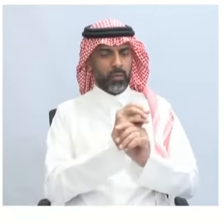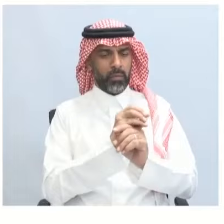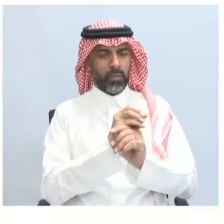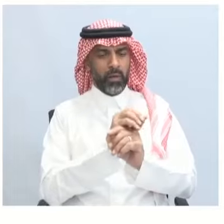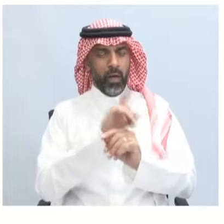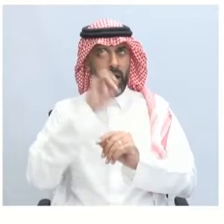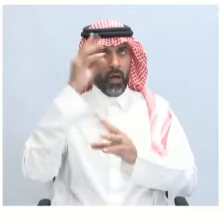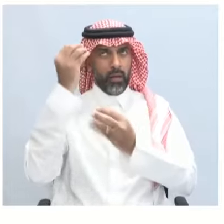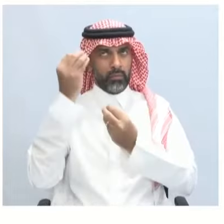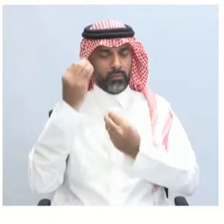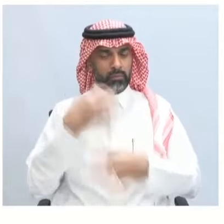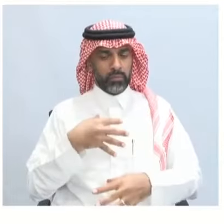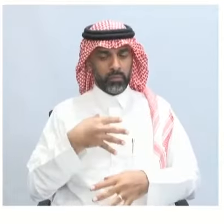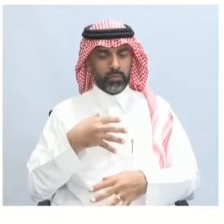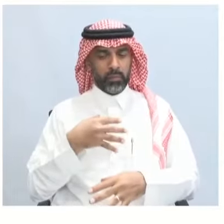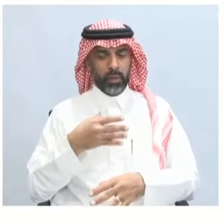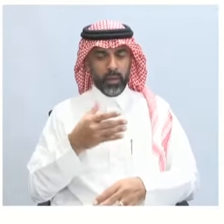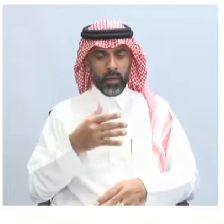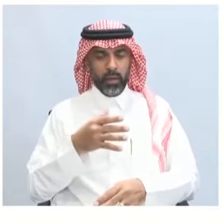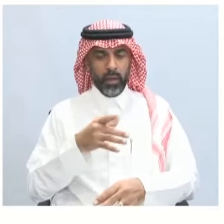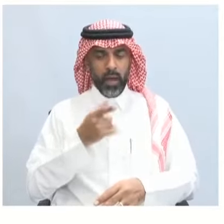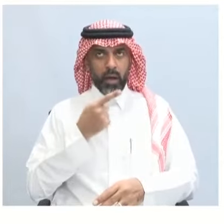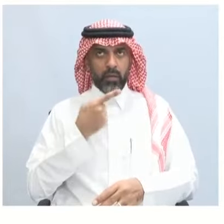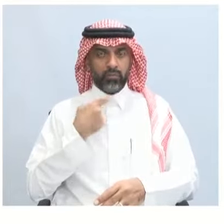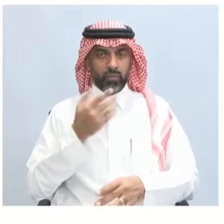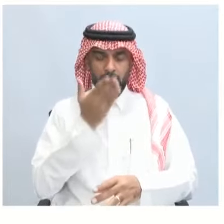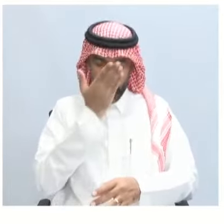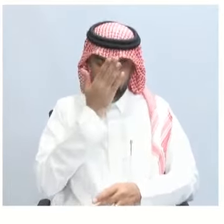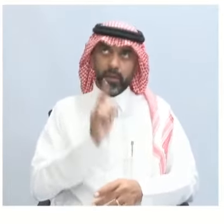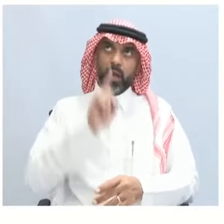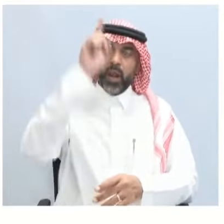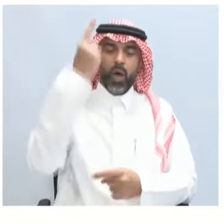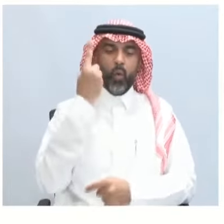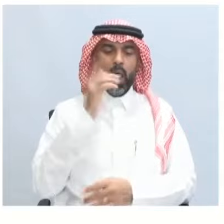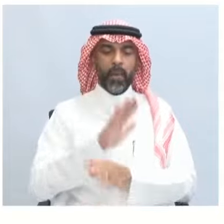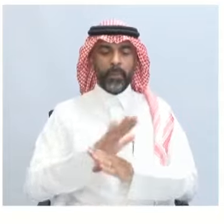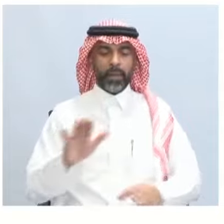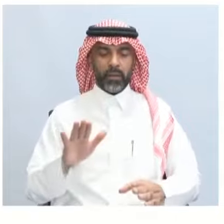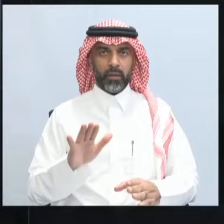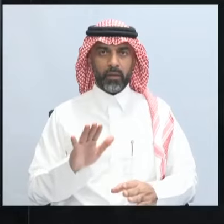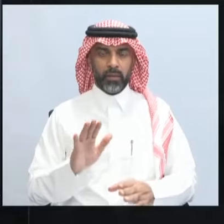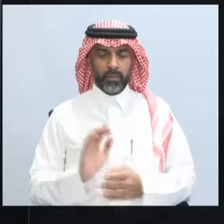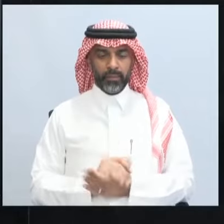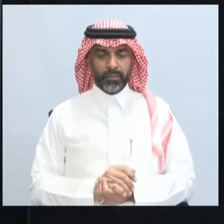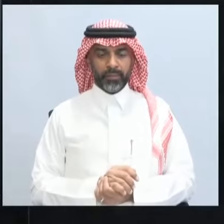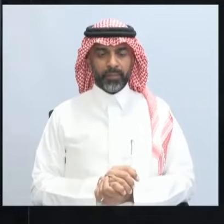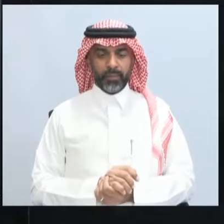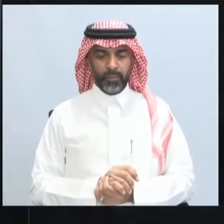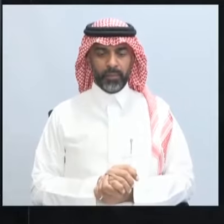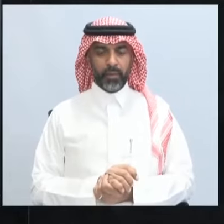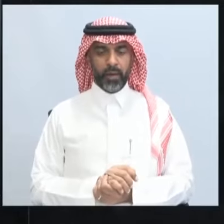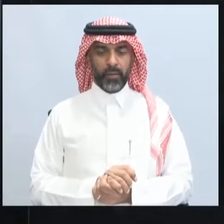الاديان الى عدل الاسلام فهذان الخبران يدلان على لما طبق الصحابه رضوان الله